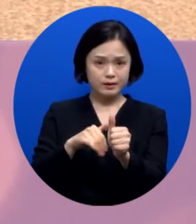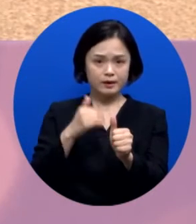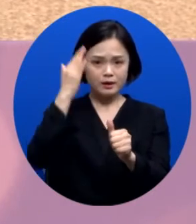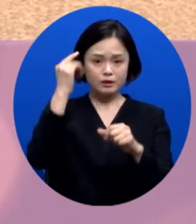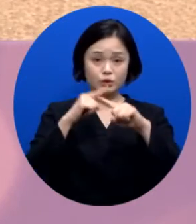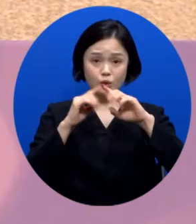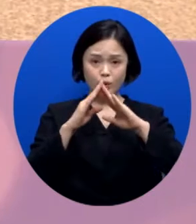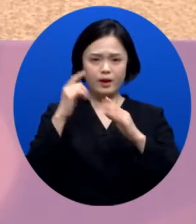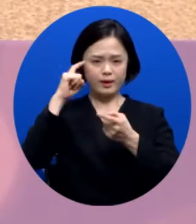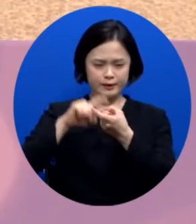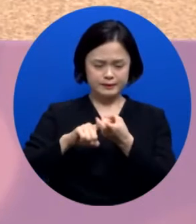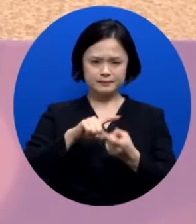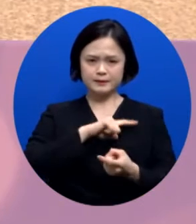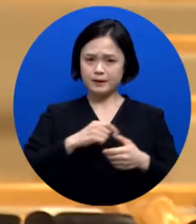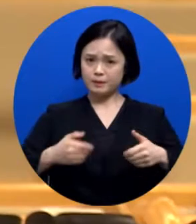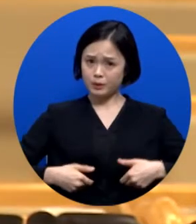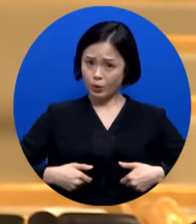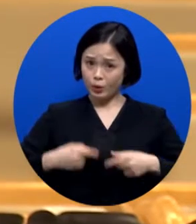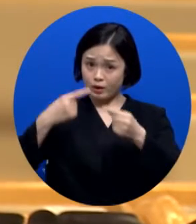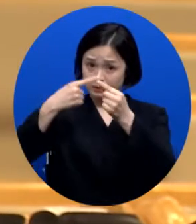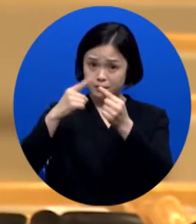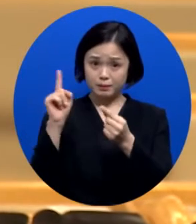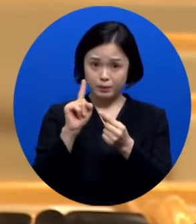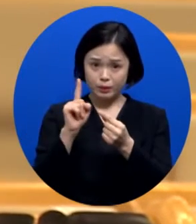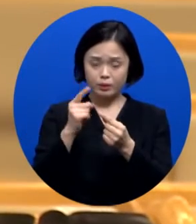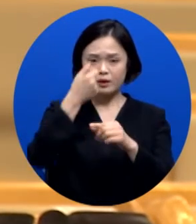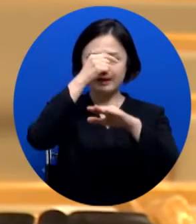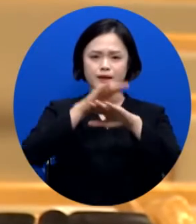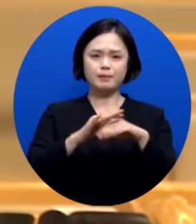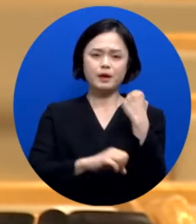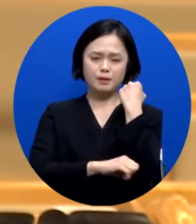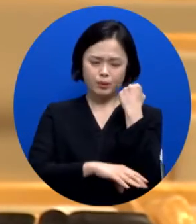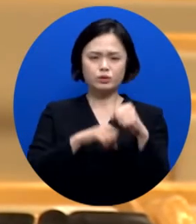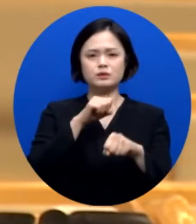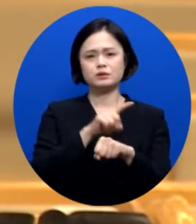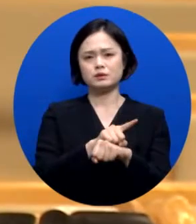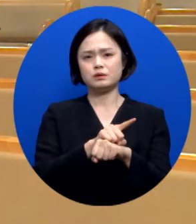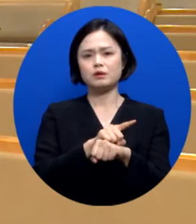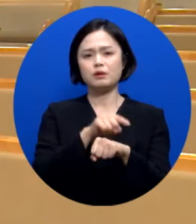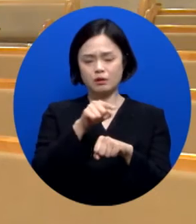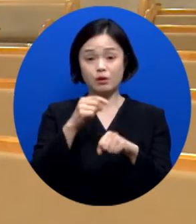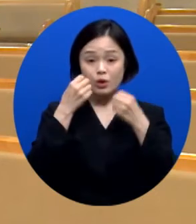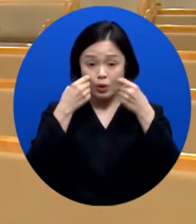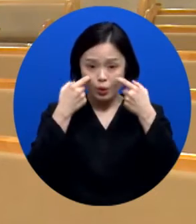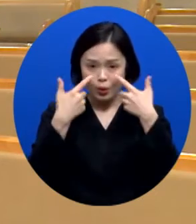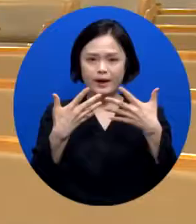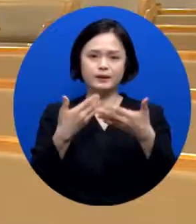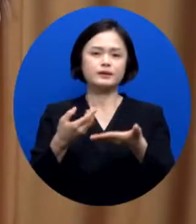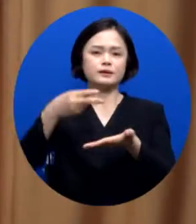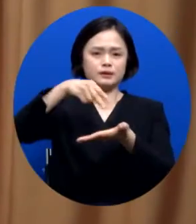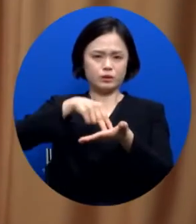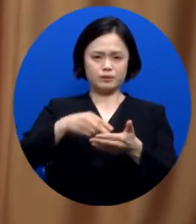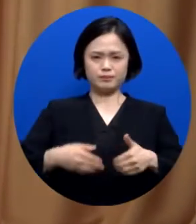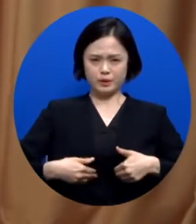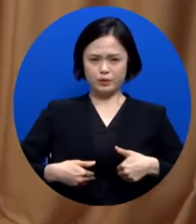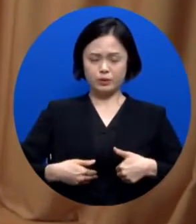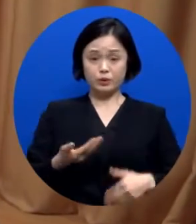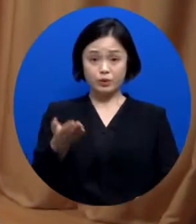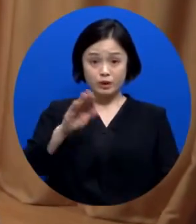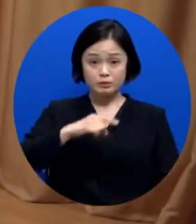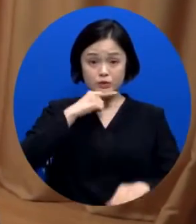관심을 가져야 할 1순위로 예배의 본질에 대한 정립을 꼽았지만 주일 성수에 대한 의견에는 차이를